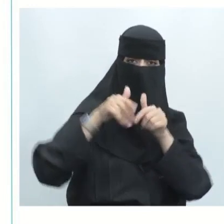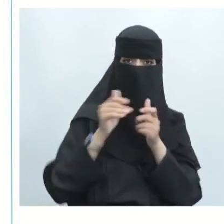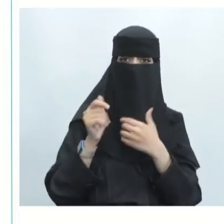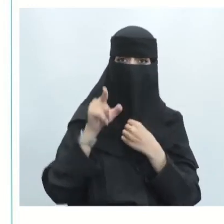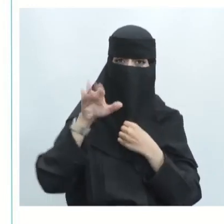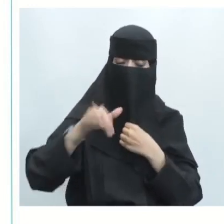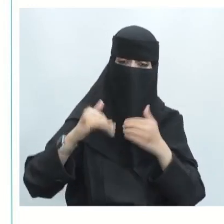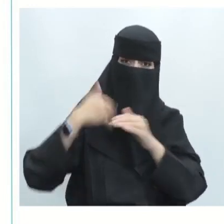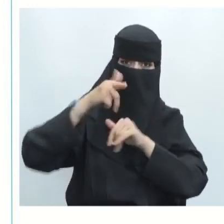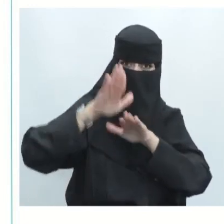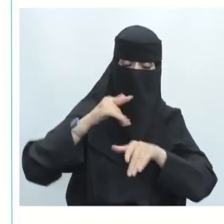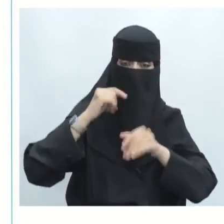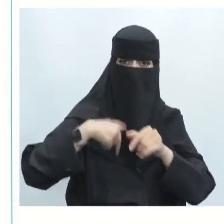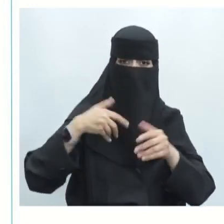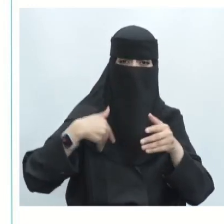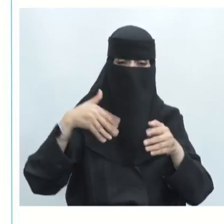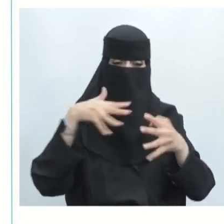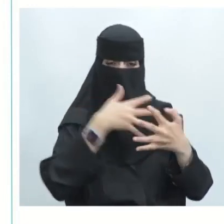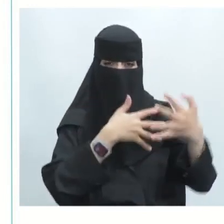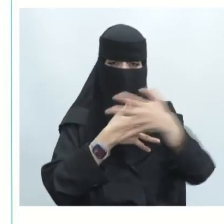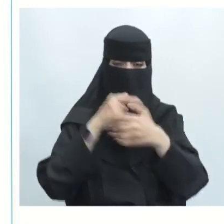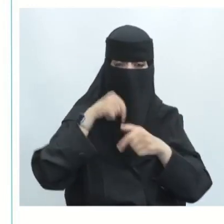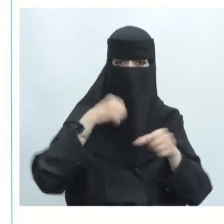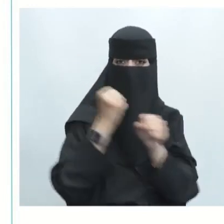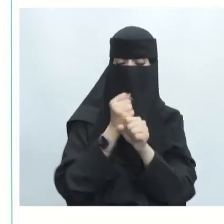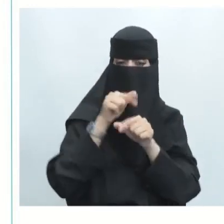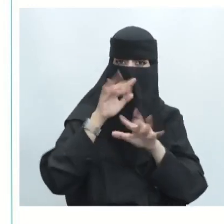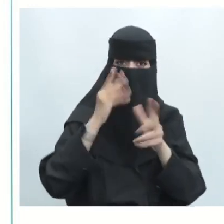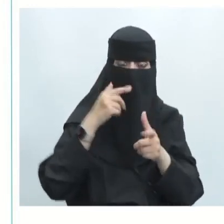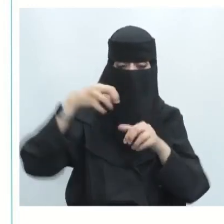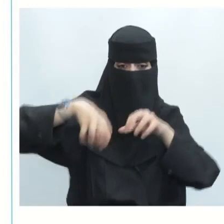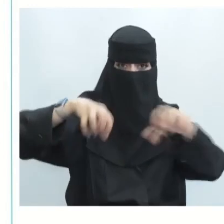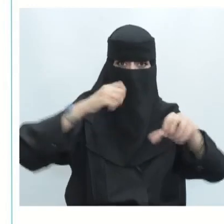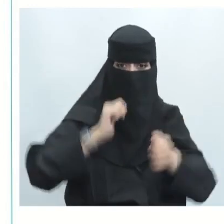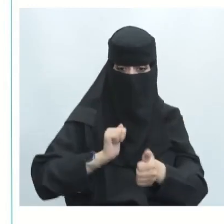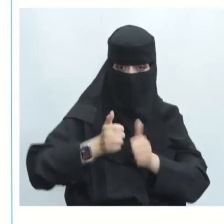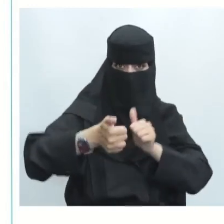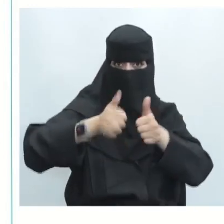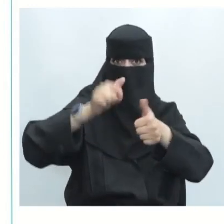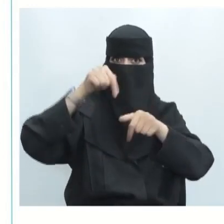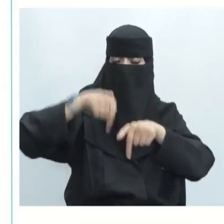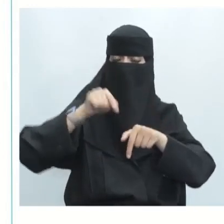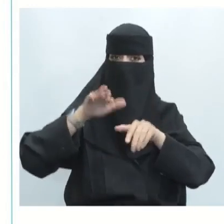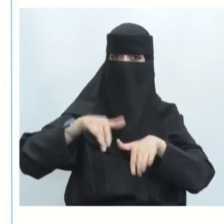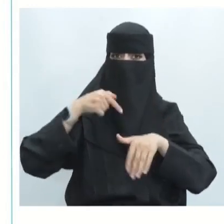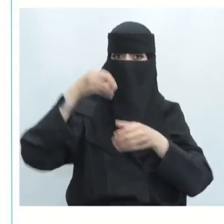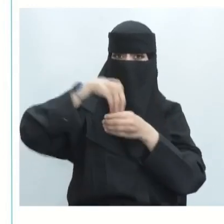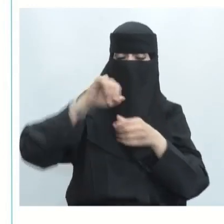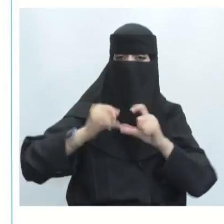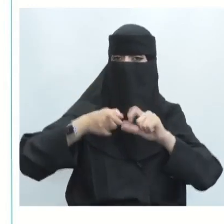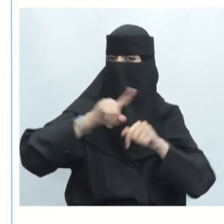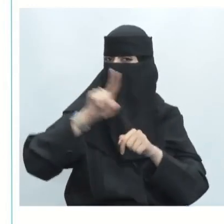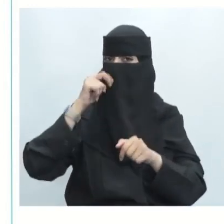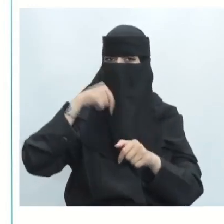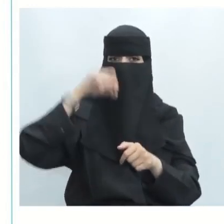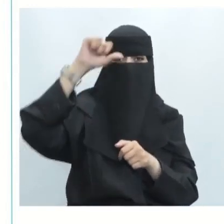وهذا قد يؤدي اي الى تضارب المصالح كل قسم قد يبحث عن مصلحته وبالتالي يكون هناك تنازع ونحن نعلم